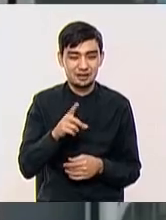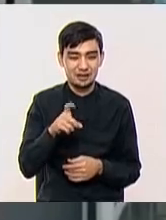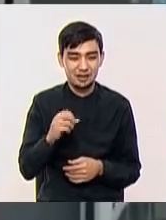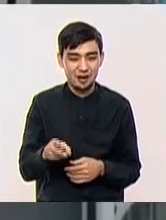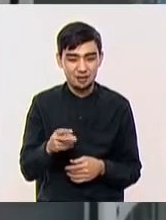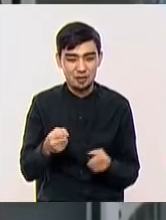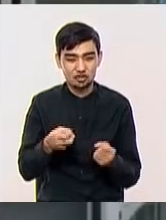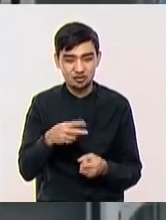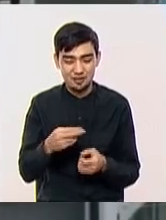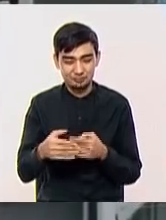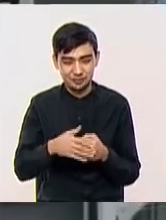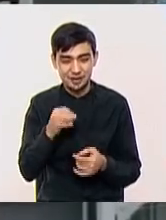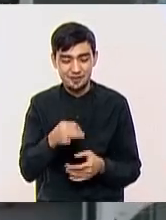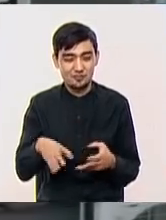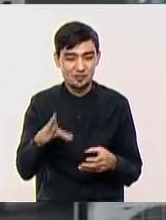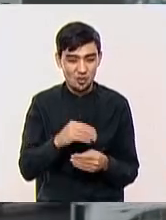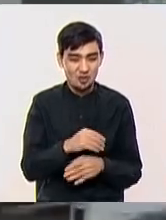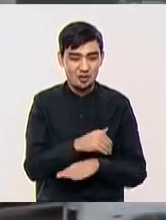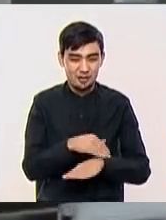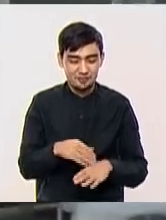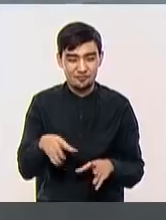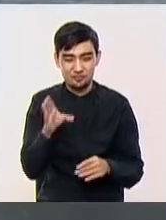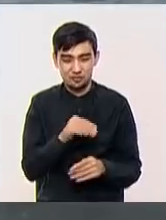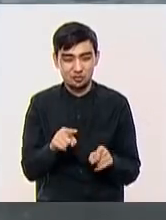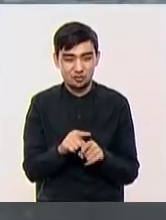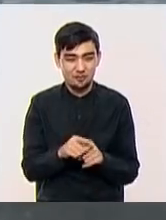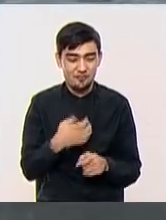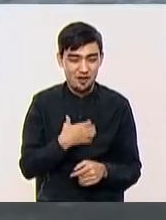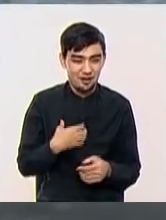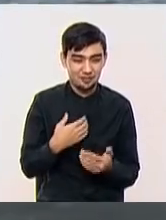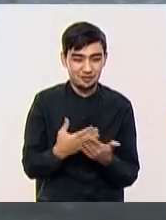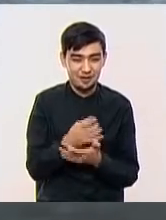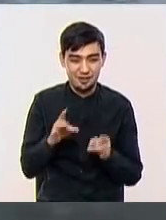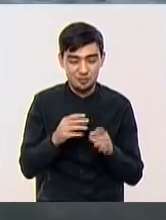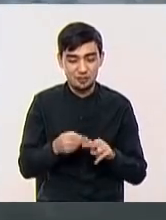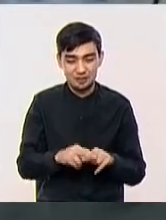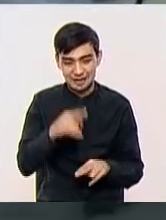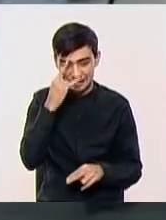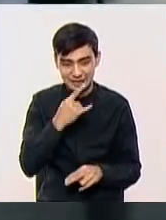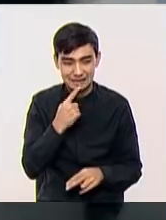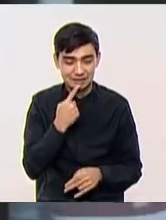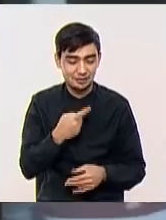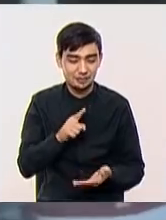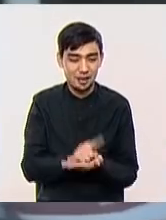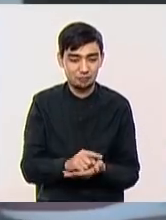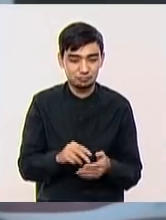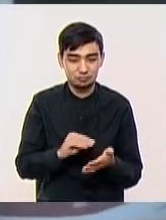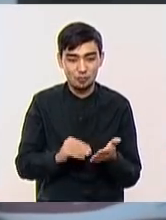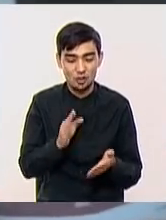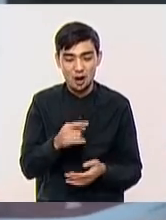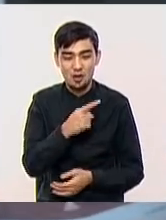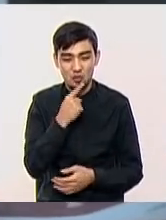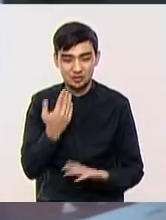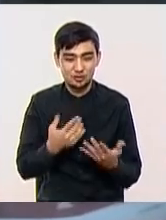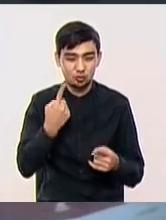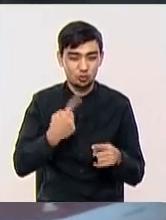баға белгілерін, мәзірлерді, нұсқауларды және басқа да көрнекі ақпараттарды тек қазақша жазу міндеттелмек. Ал жазбаның орыс немесе